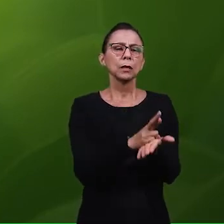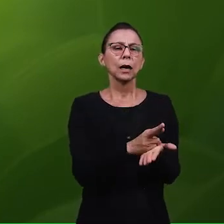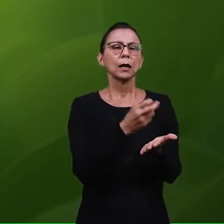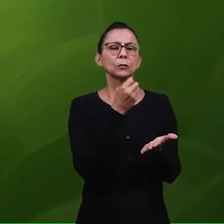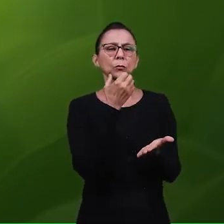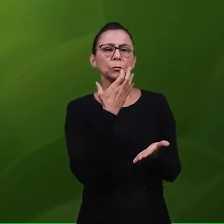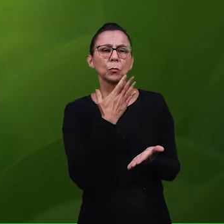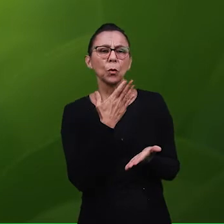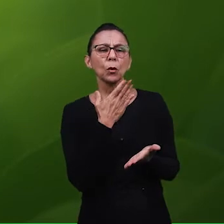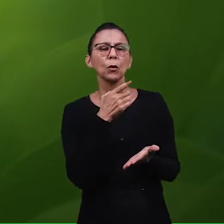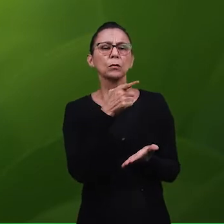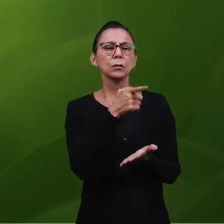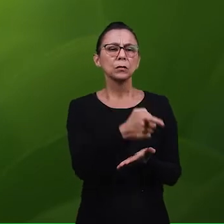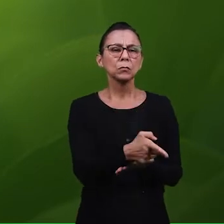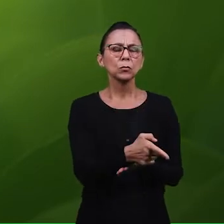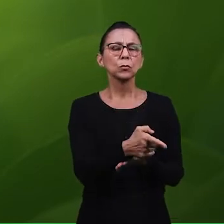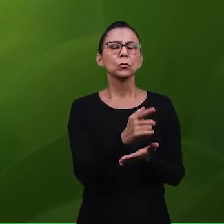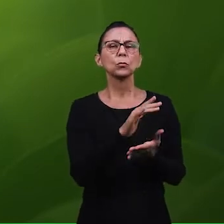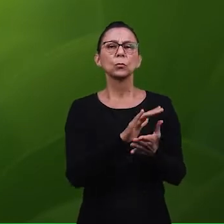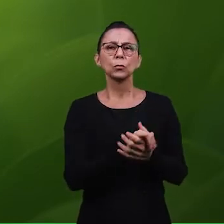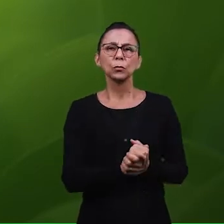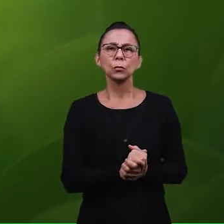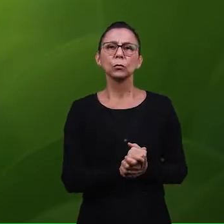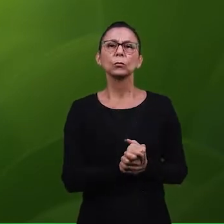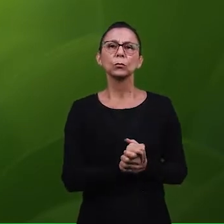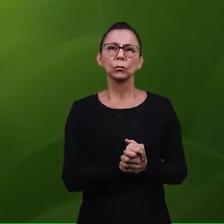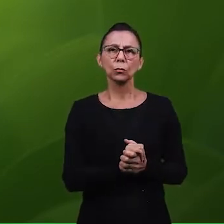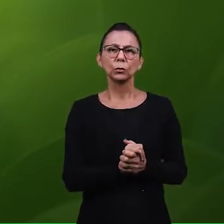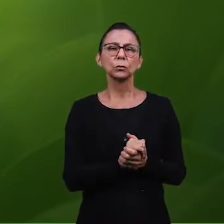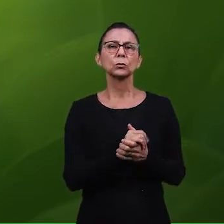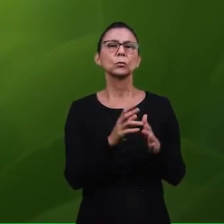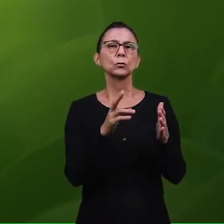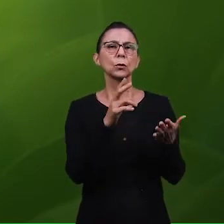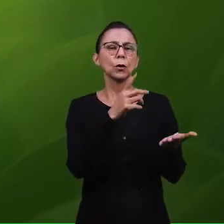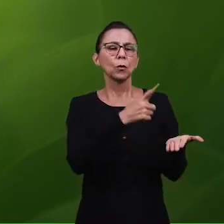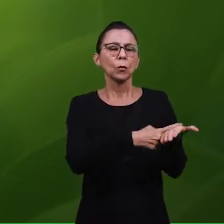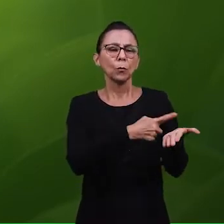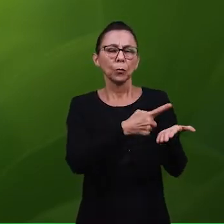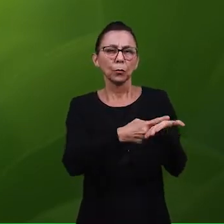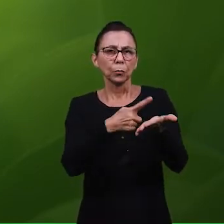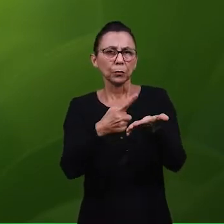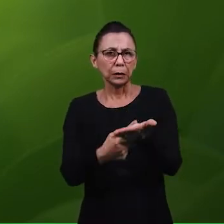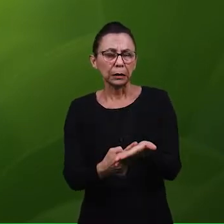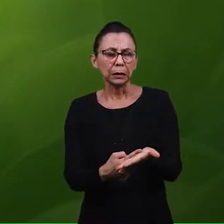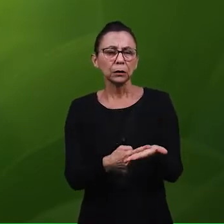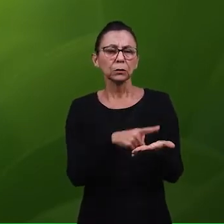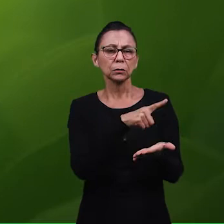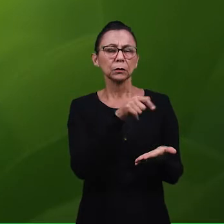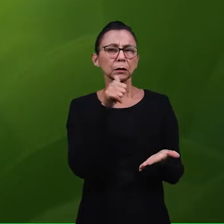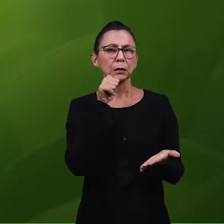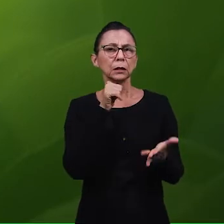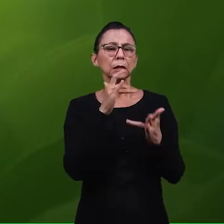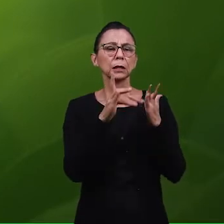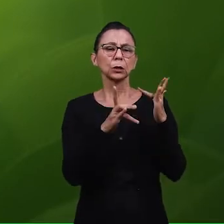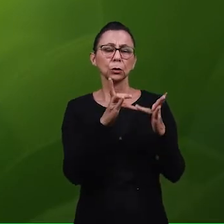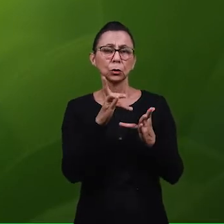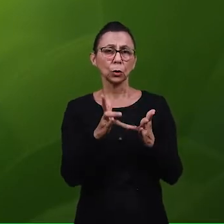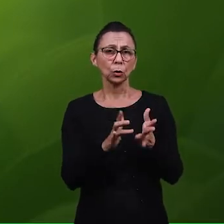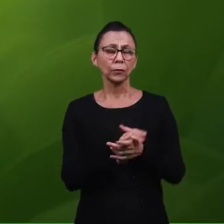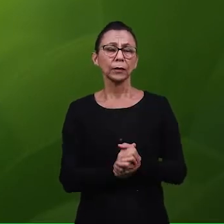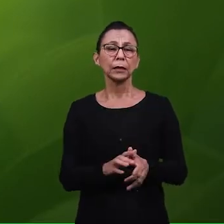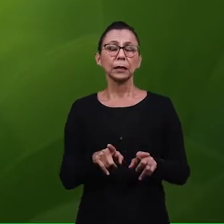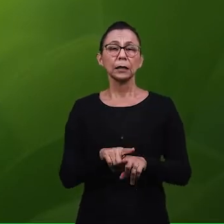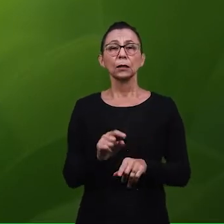disait comment cette période du fiançailles jusqu'au mariage devrait se faire. Tous les bénéfices que la